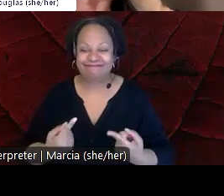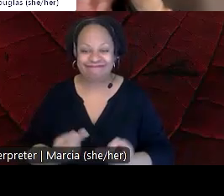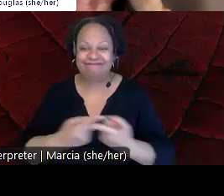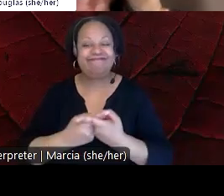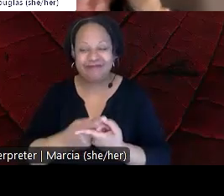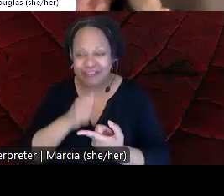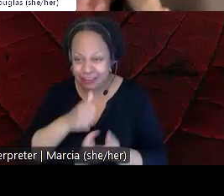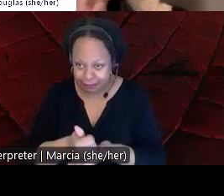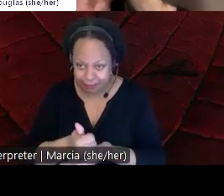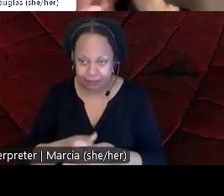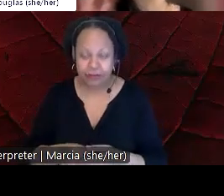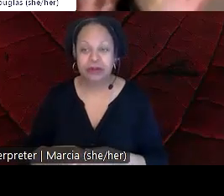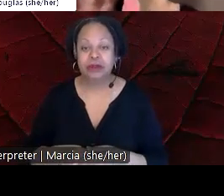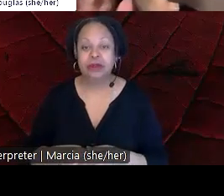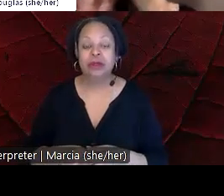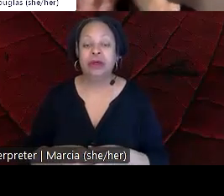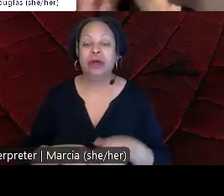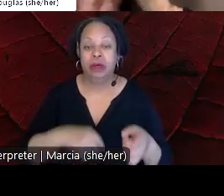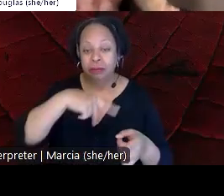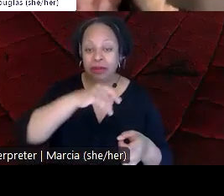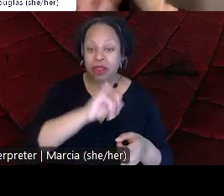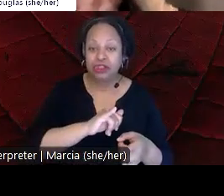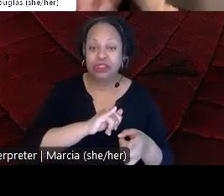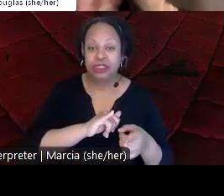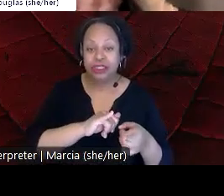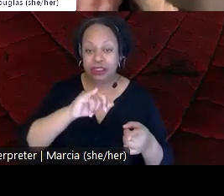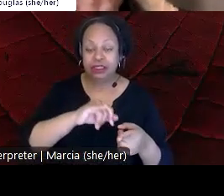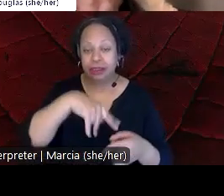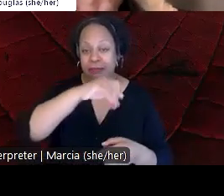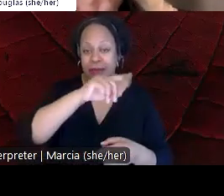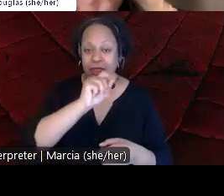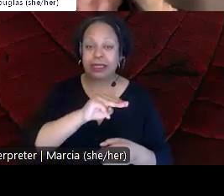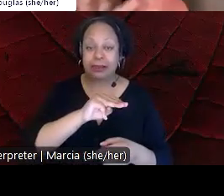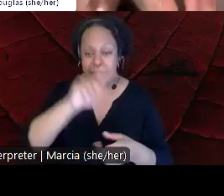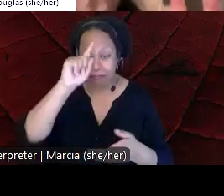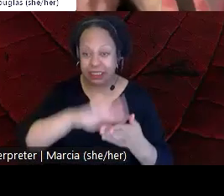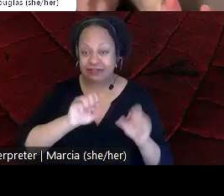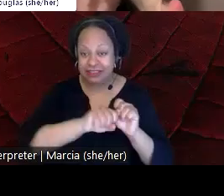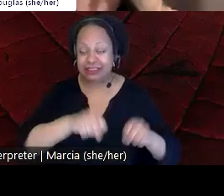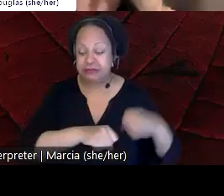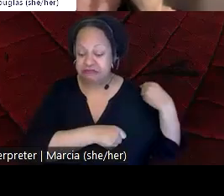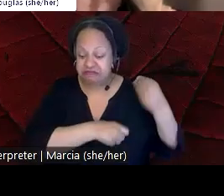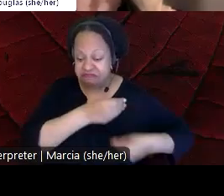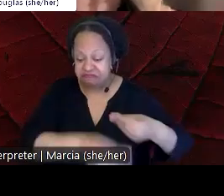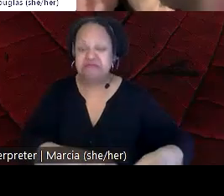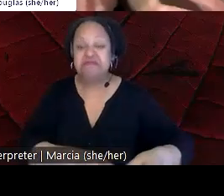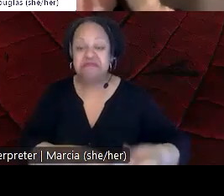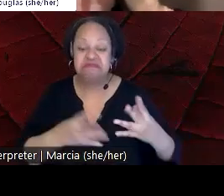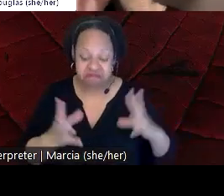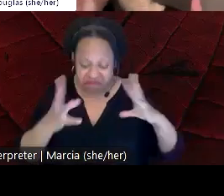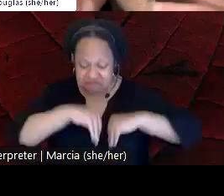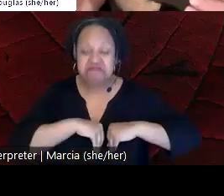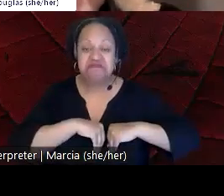Nous avons hérité ce paradigme de la pathologie et ce qu'il y a avec ça, c'est